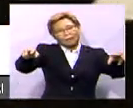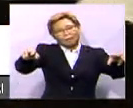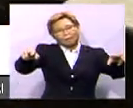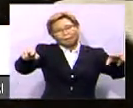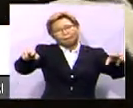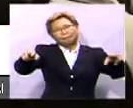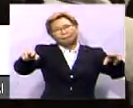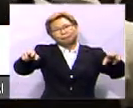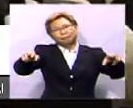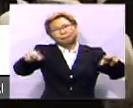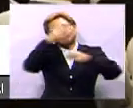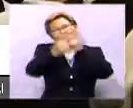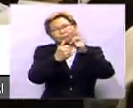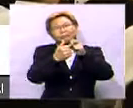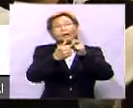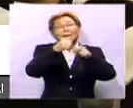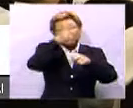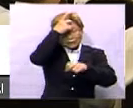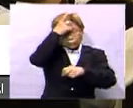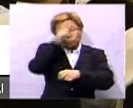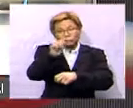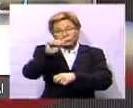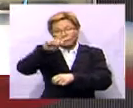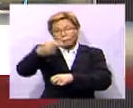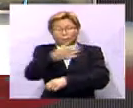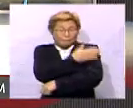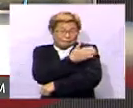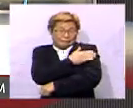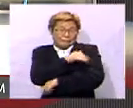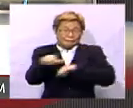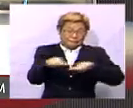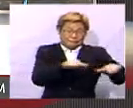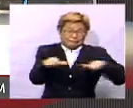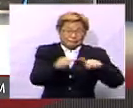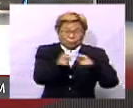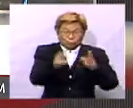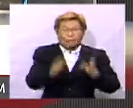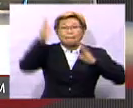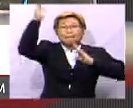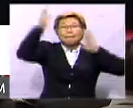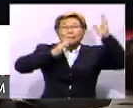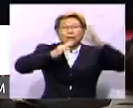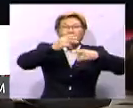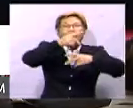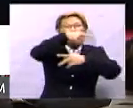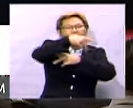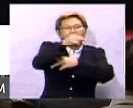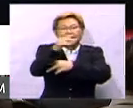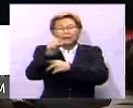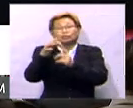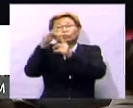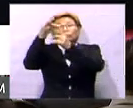Nasional 2017. Dalam pada itu, Datuk Seri Mustafa menggesa penggiat industri tempatan, khususnya perusahaan kecil dan